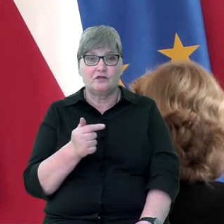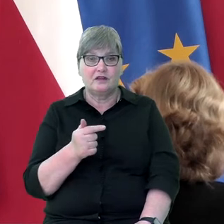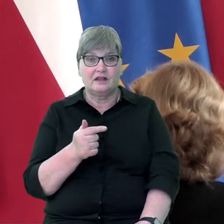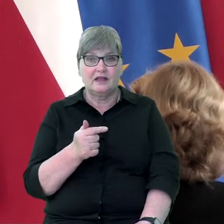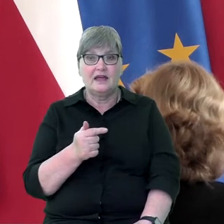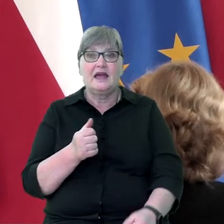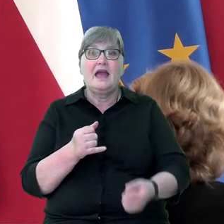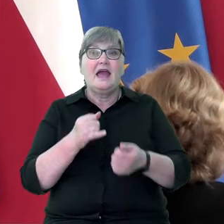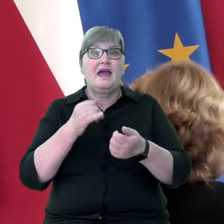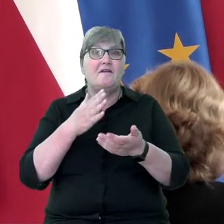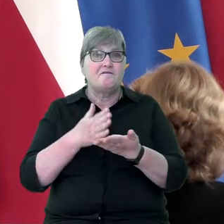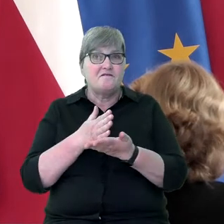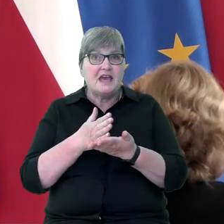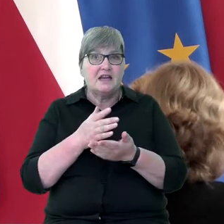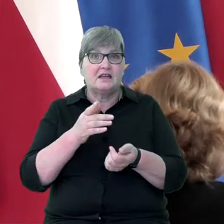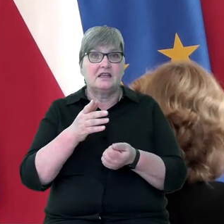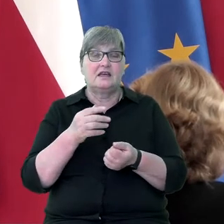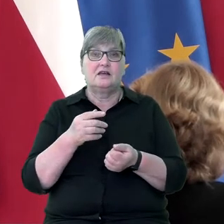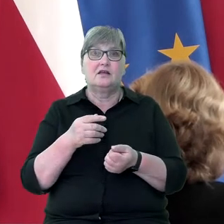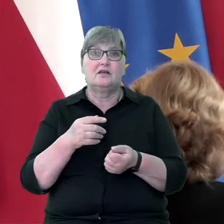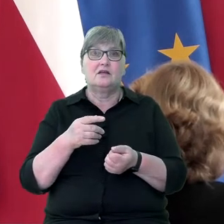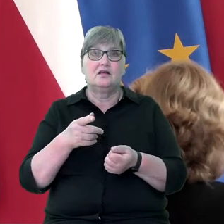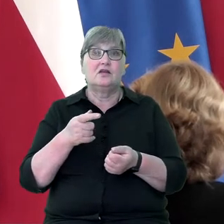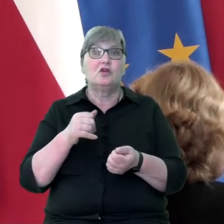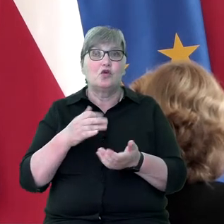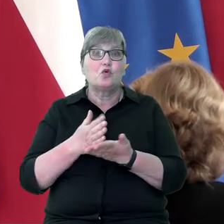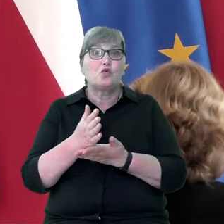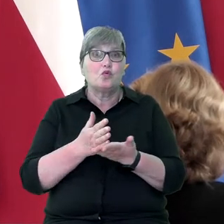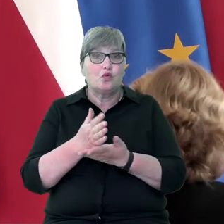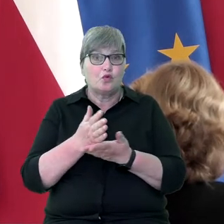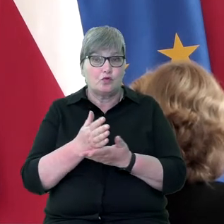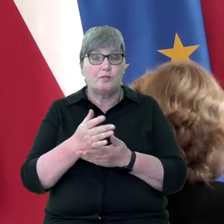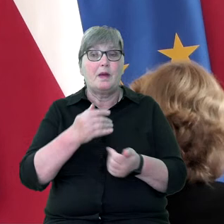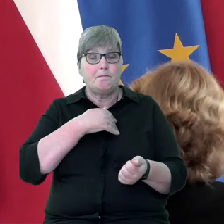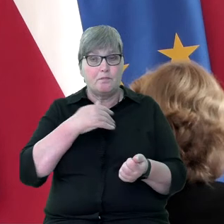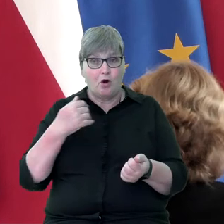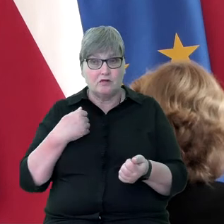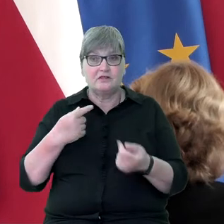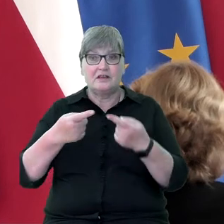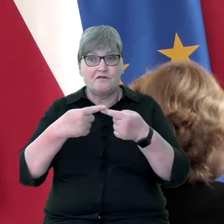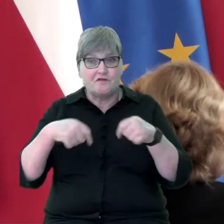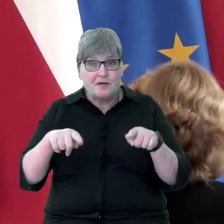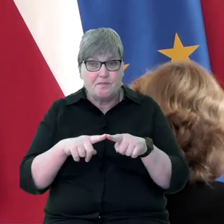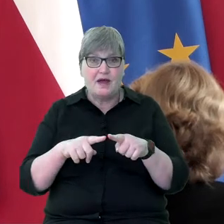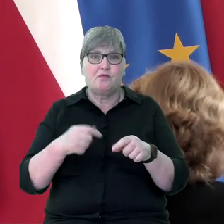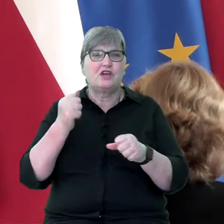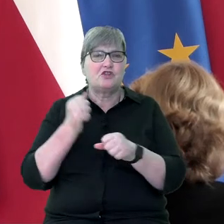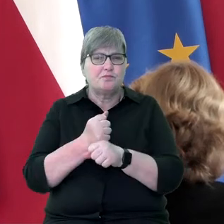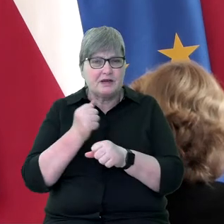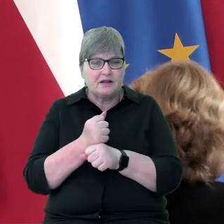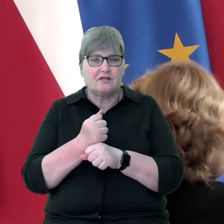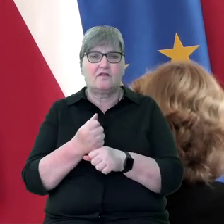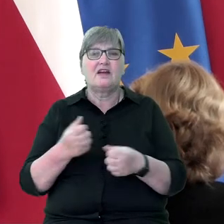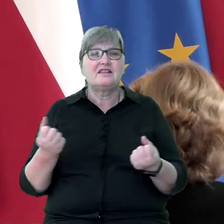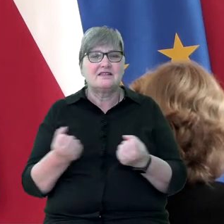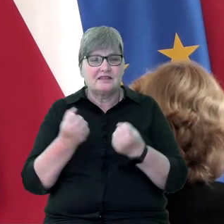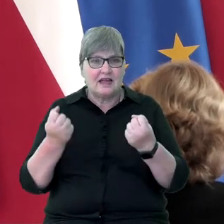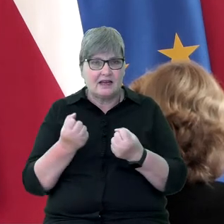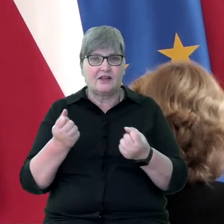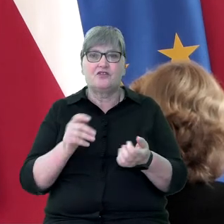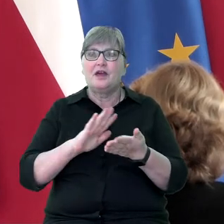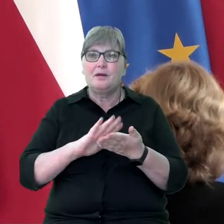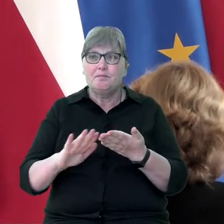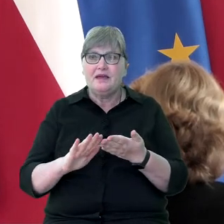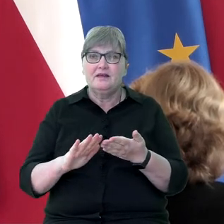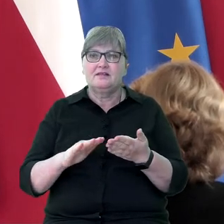Rzeczypospolitej, przestrzeganie ściśle ustaw i przepisów, wypełnianie obowiązków swego urzędu gorliwie, sumiennie i bezstronnie oraz dbanie